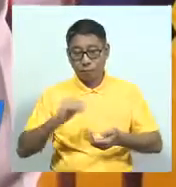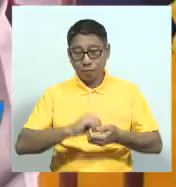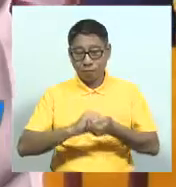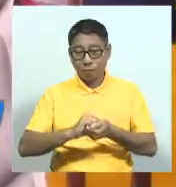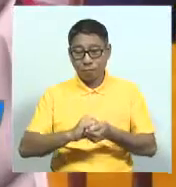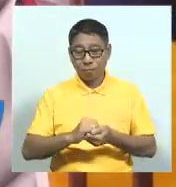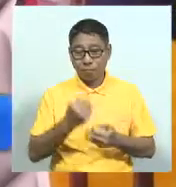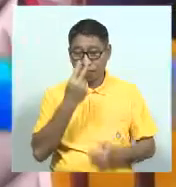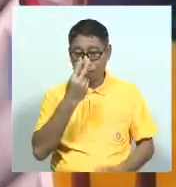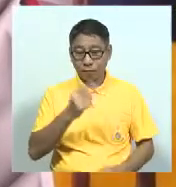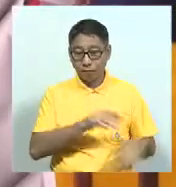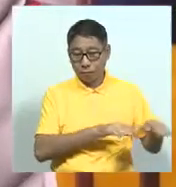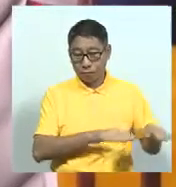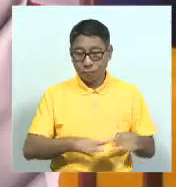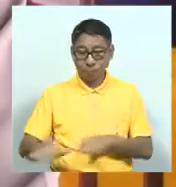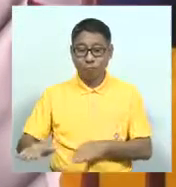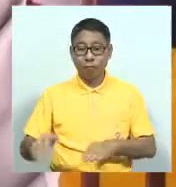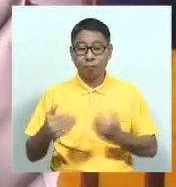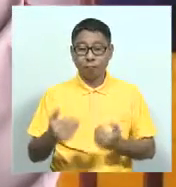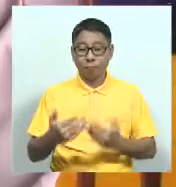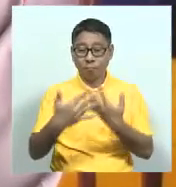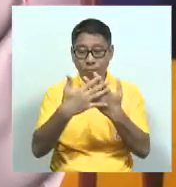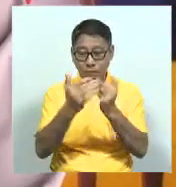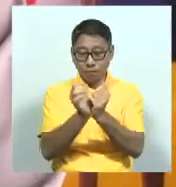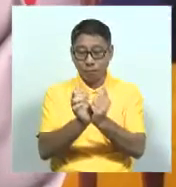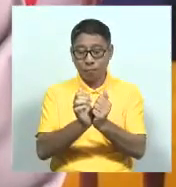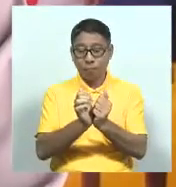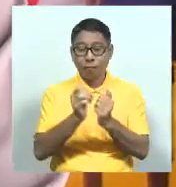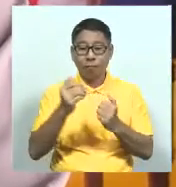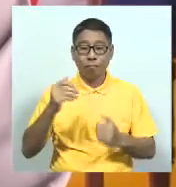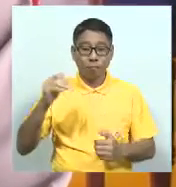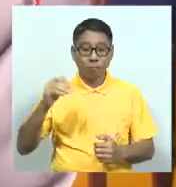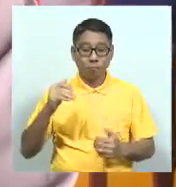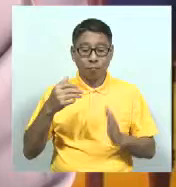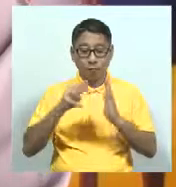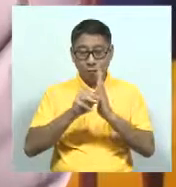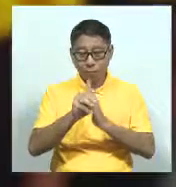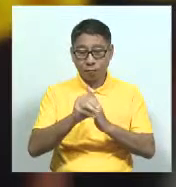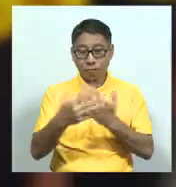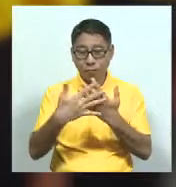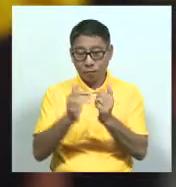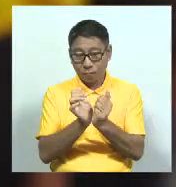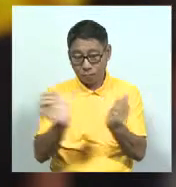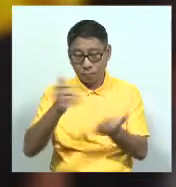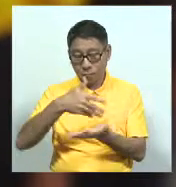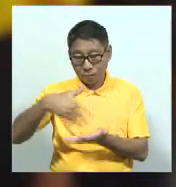สักขีพยานอย่างพร้อมเพรียงสำหรับเรือนจำมหาสารคามนะคะปล่อยตัวผู้ต้องราชทัณฑ์ทั้ง